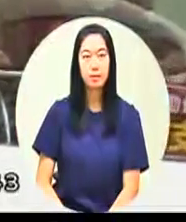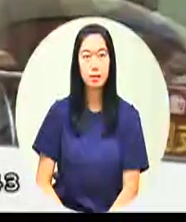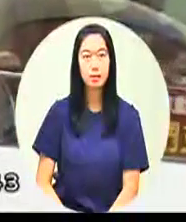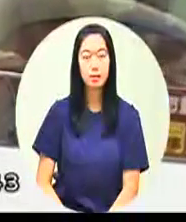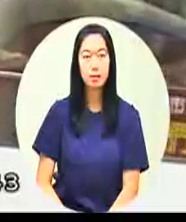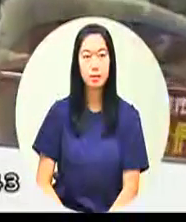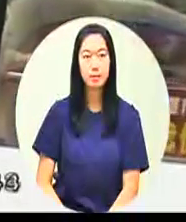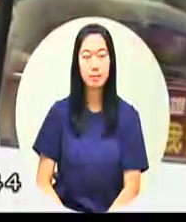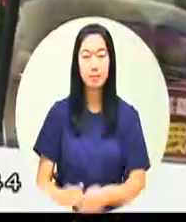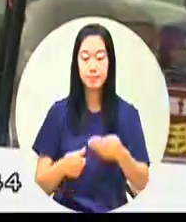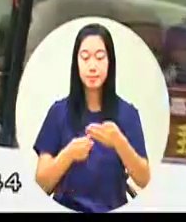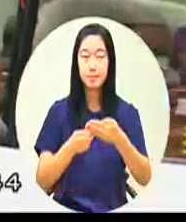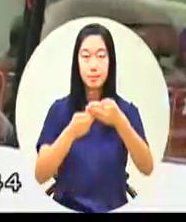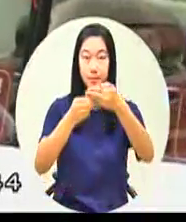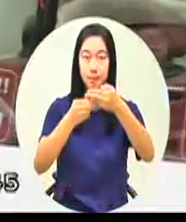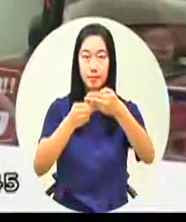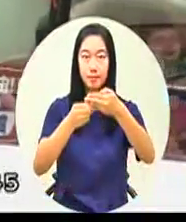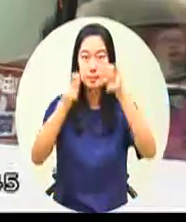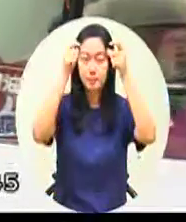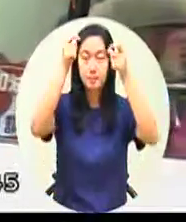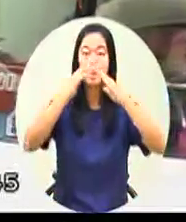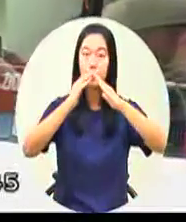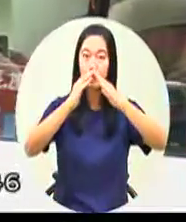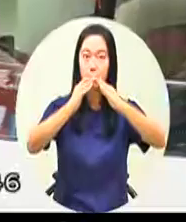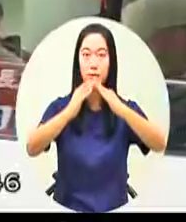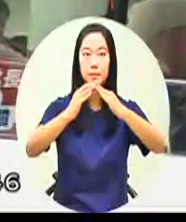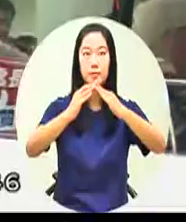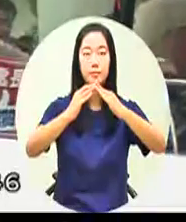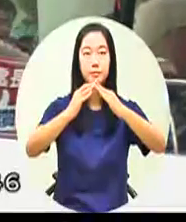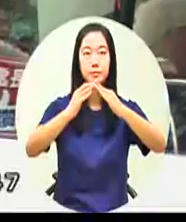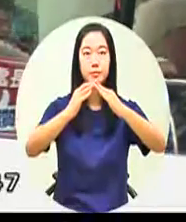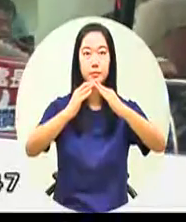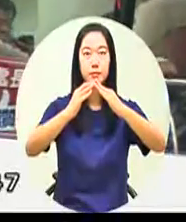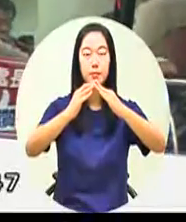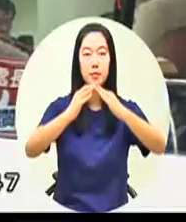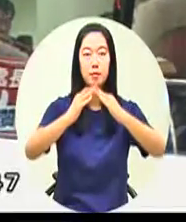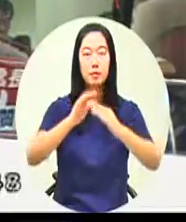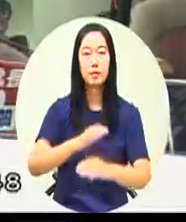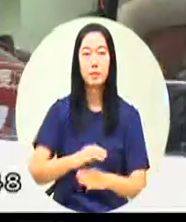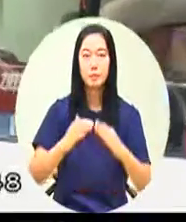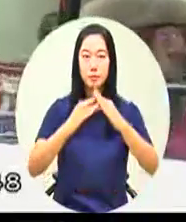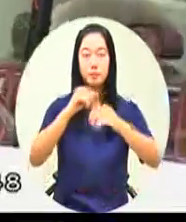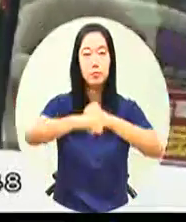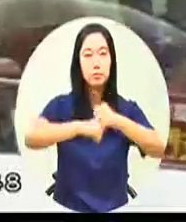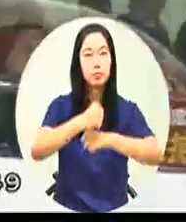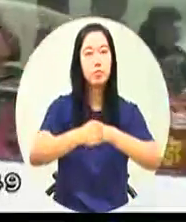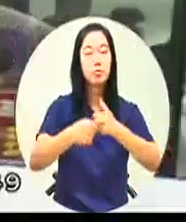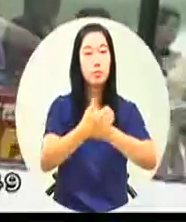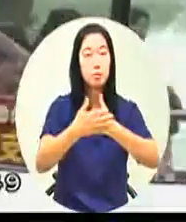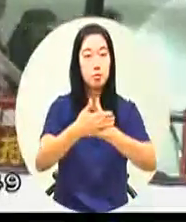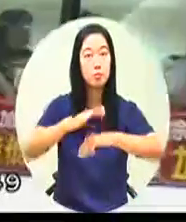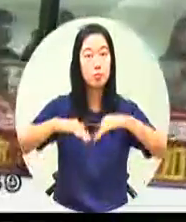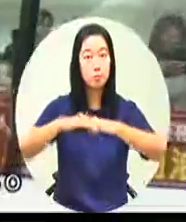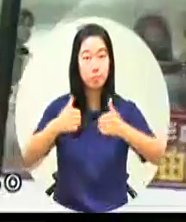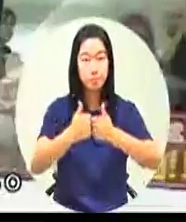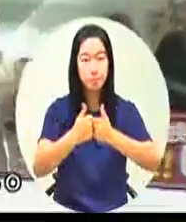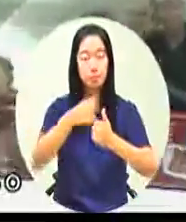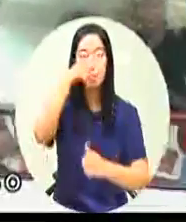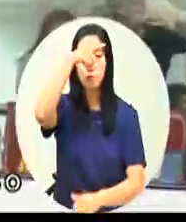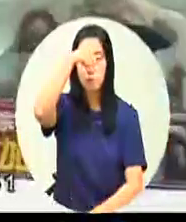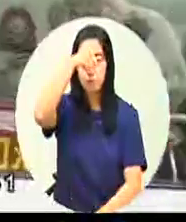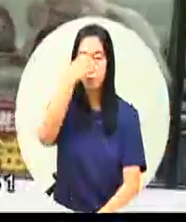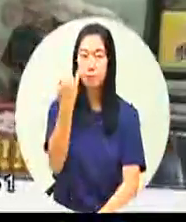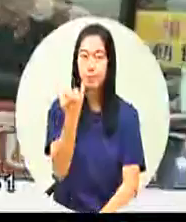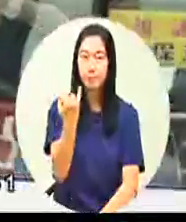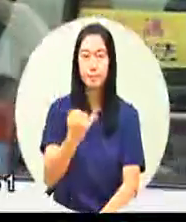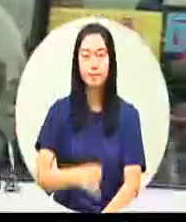第九位是高雄市翁翁翁东宝协会黄秋英理